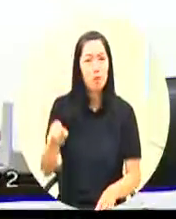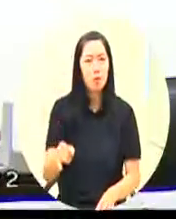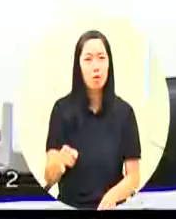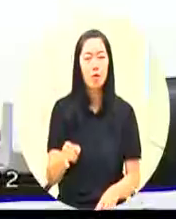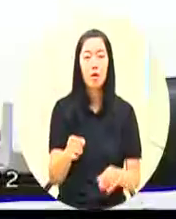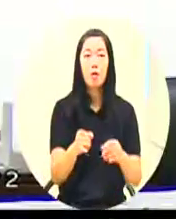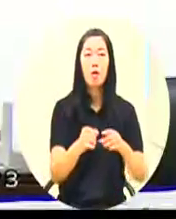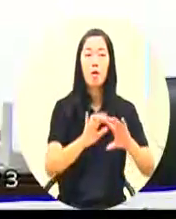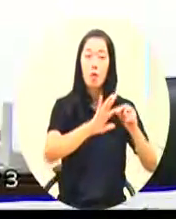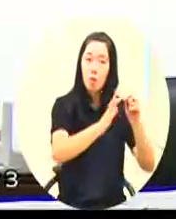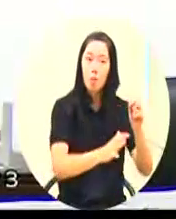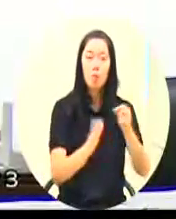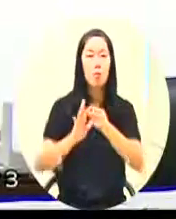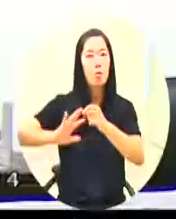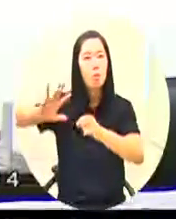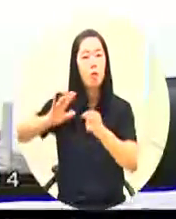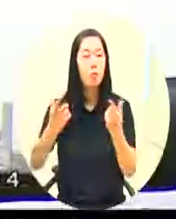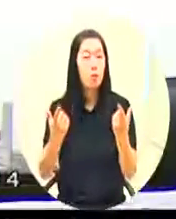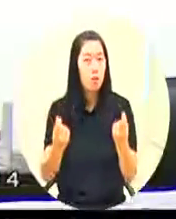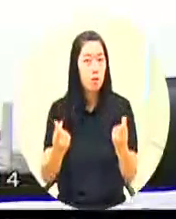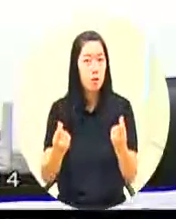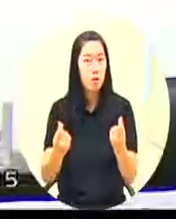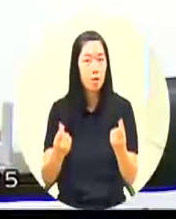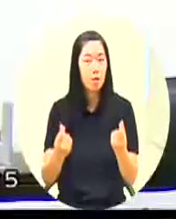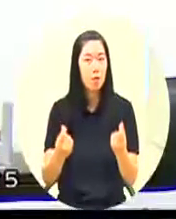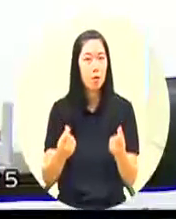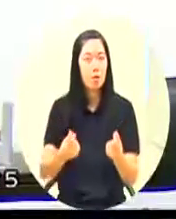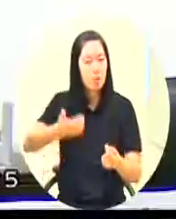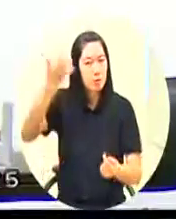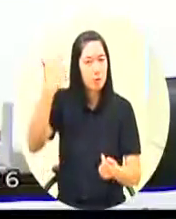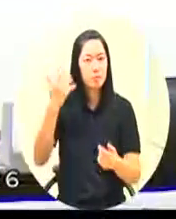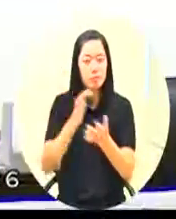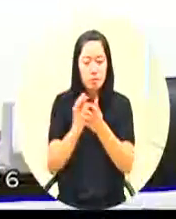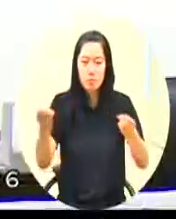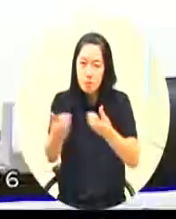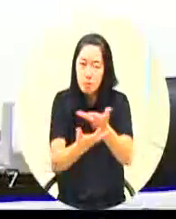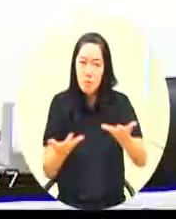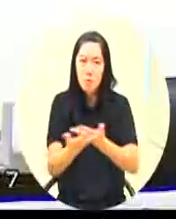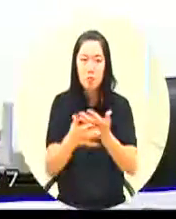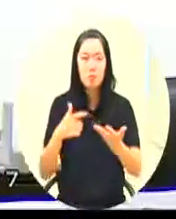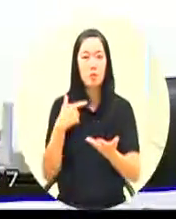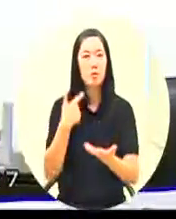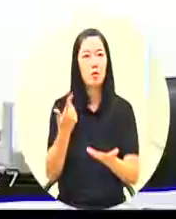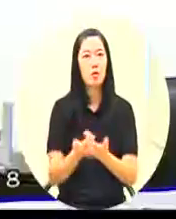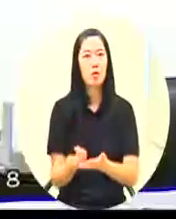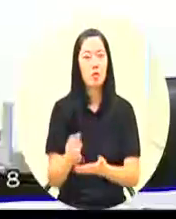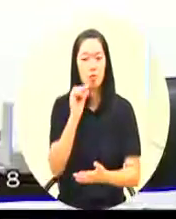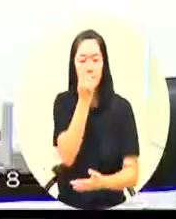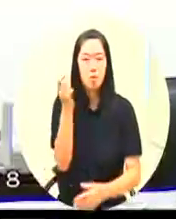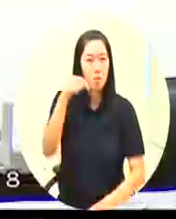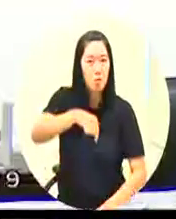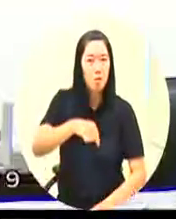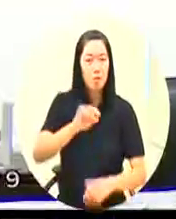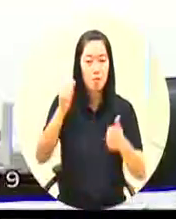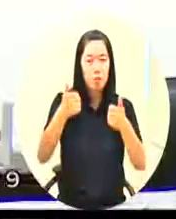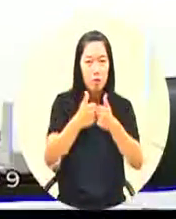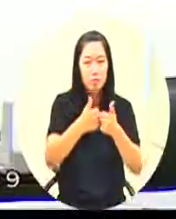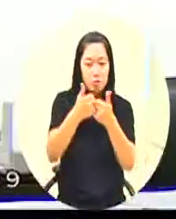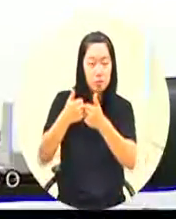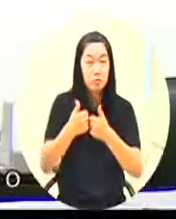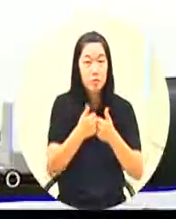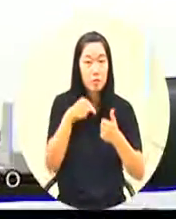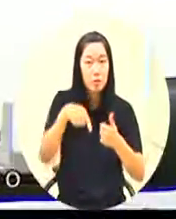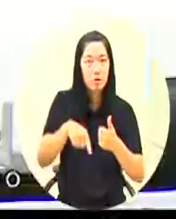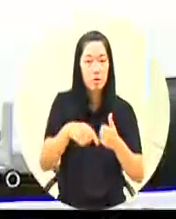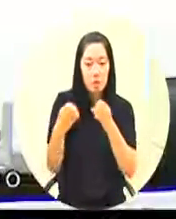中也好。那以往在沟通，我都很不喜欢把这样的事情拿到议事殿堂来谈，因为会大家会去找那间学校是